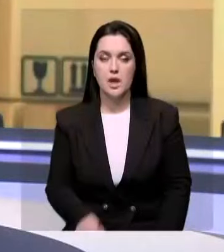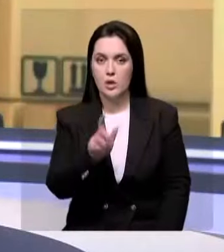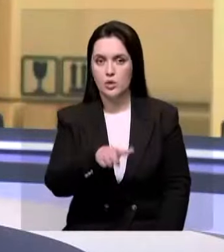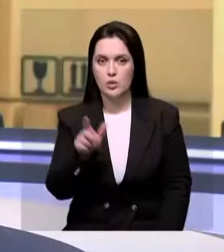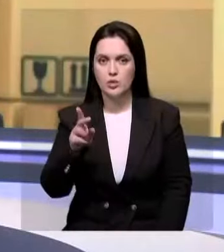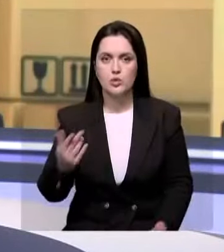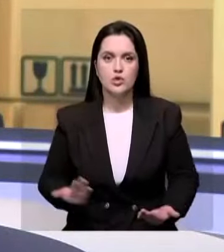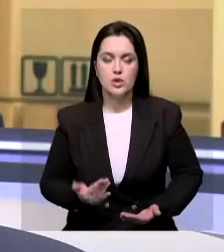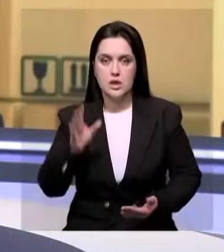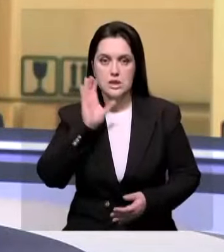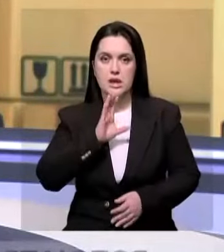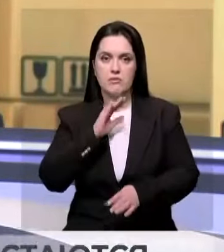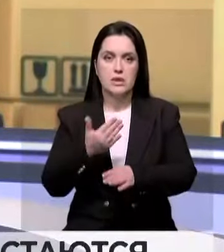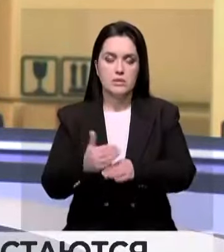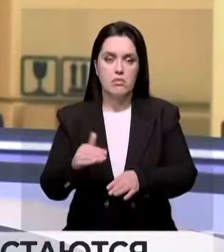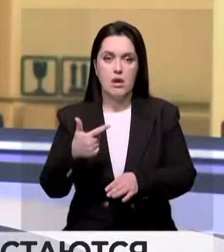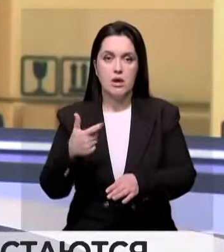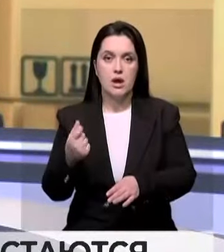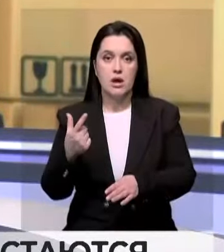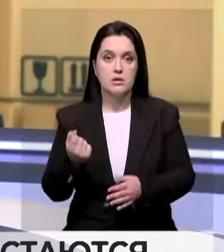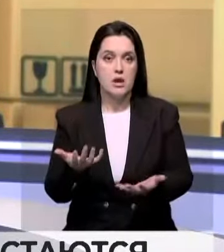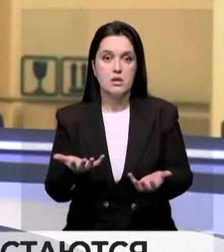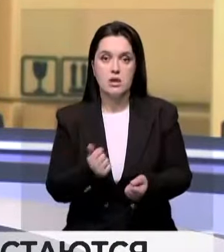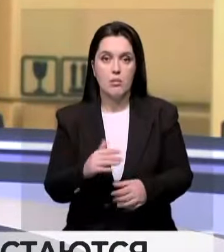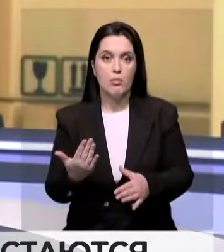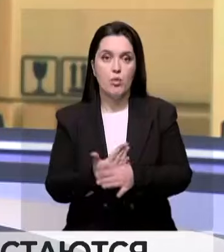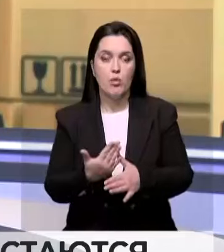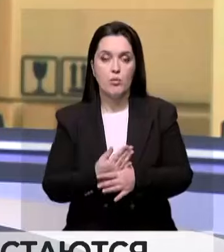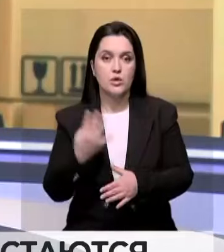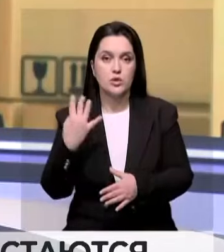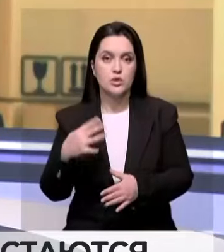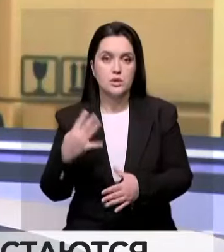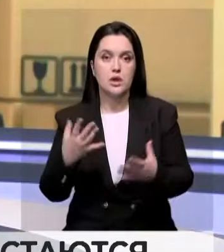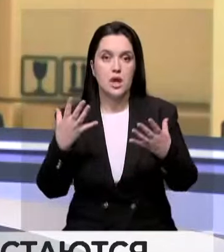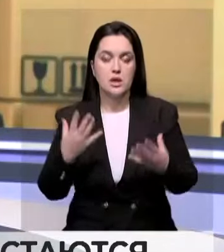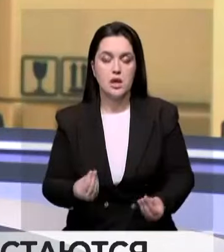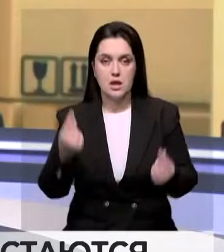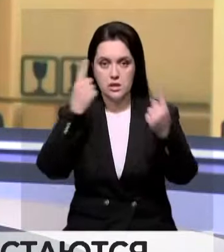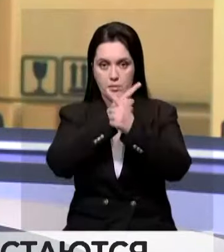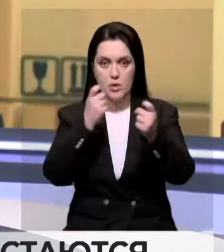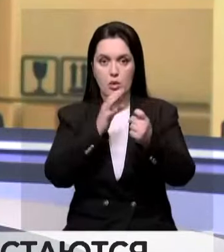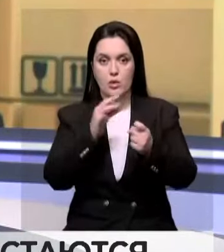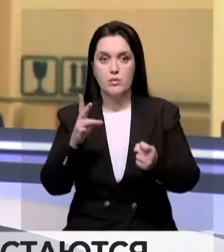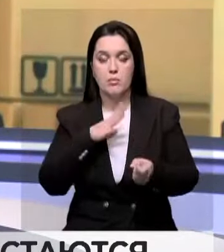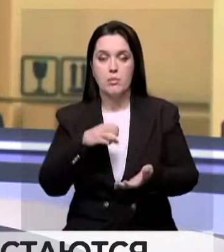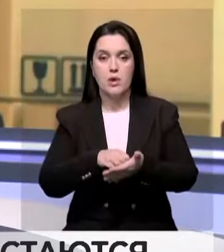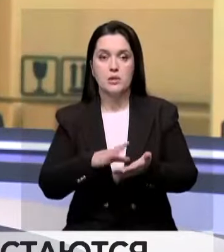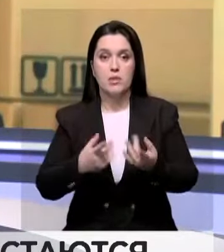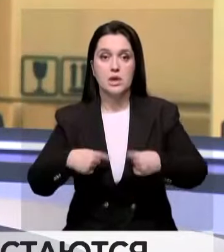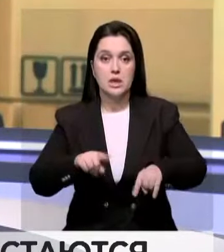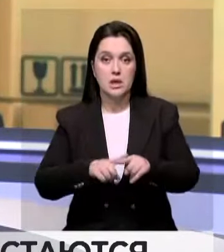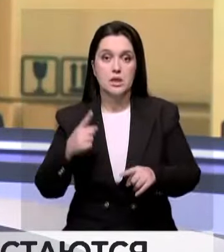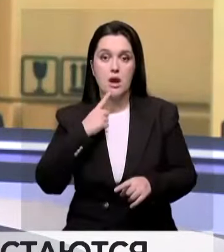Тем временем жители северной части сектора Газа не получают гуманитарную помощь более 40 дней, сообщили в ООН. По